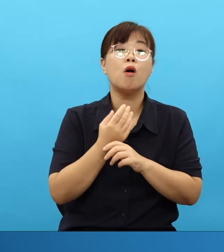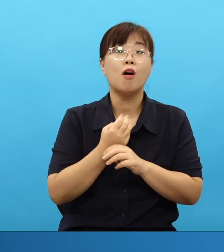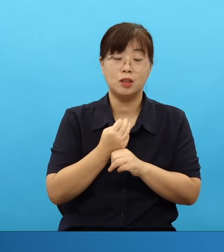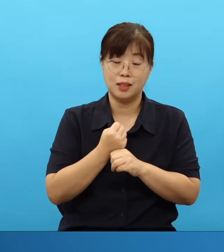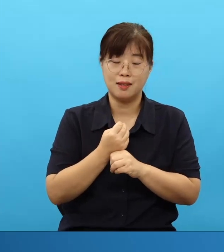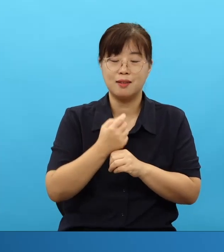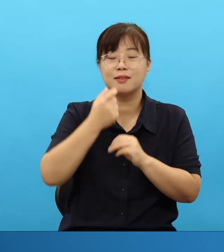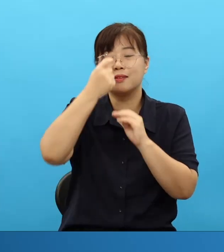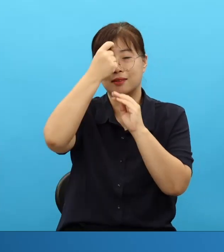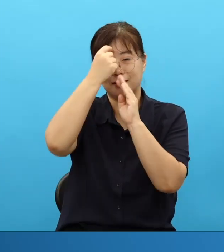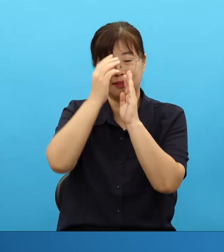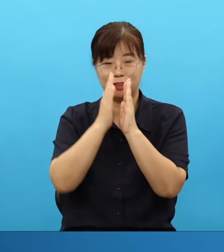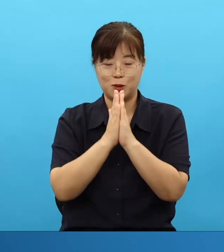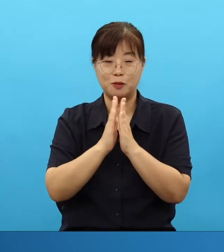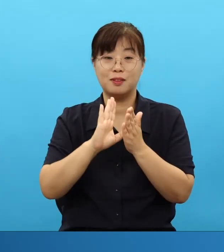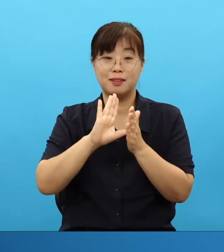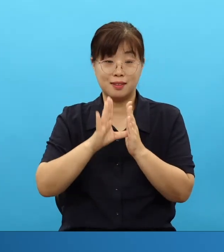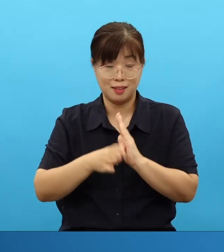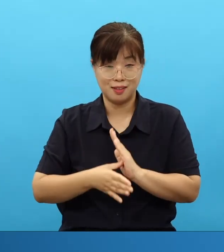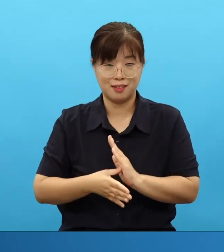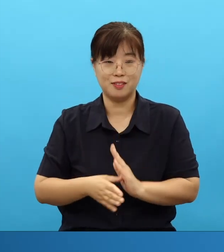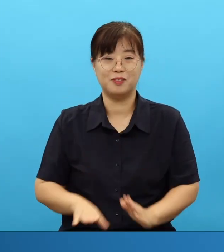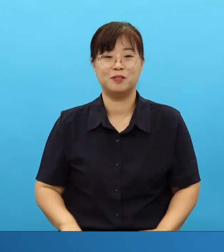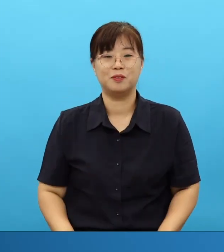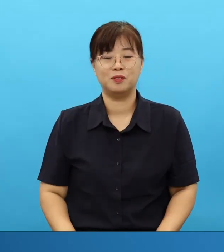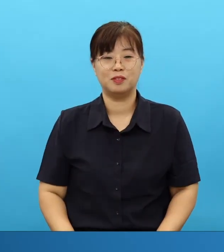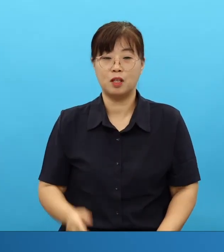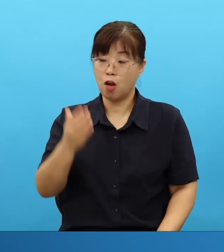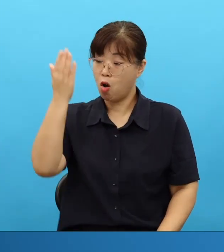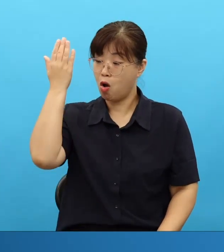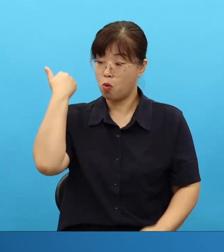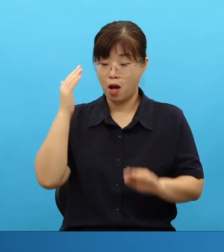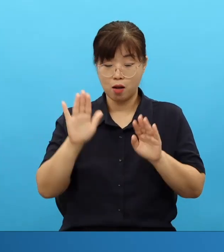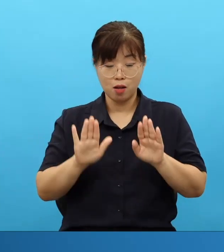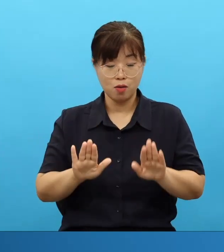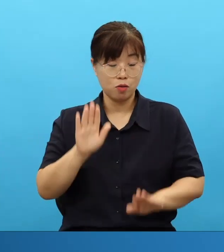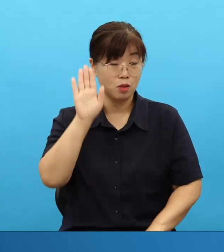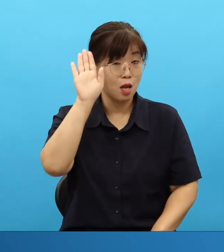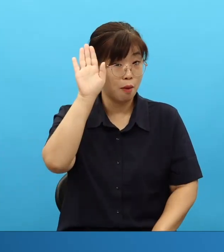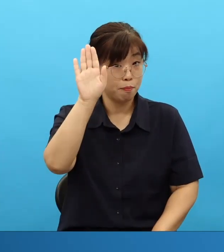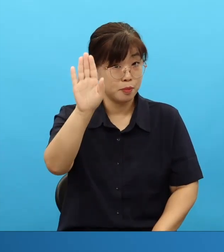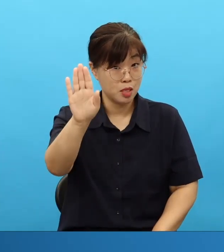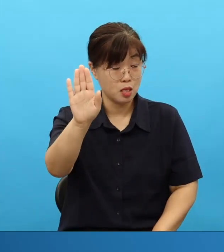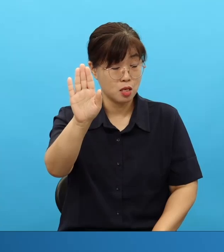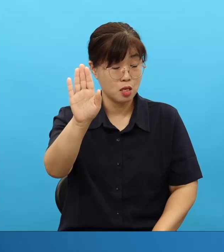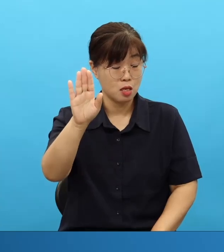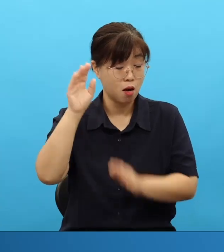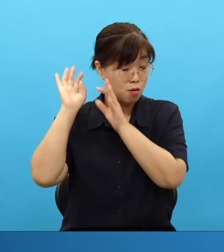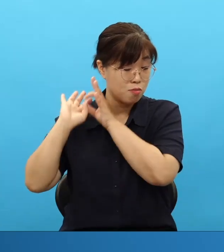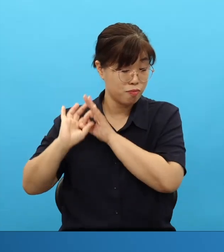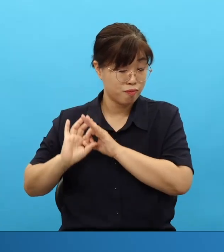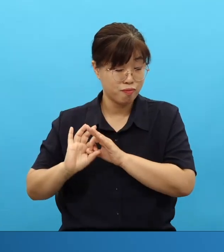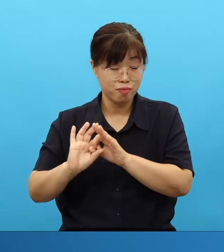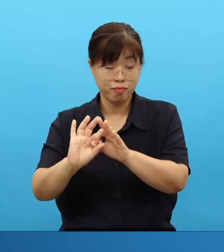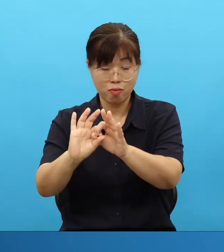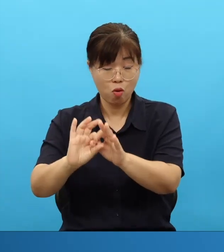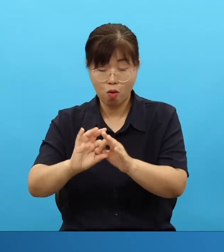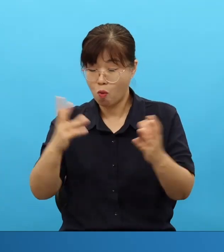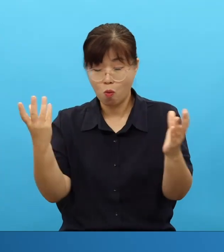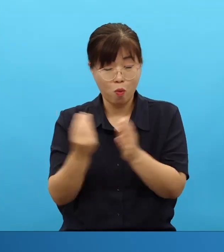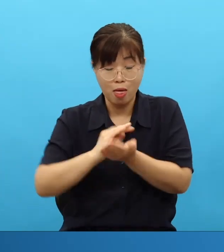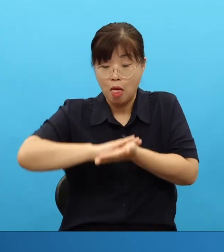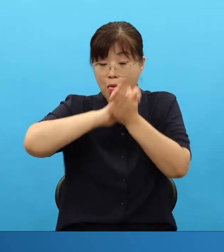말이에요 반드시 과거 현재 미래를 완전히 바꿀 수 있는 능력으로